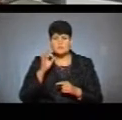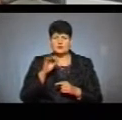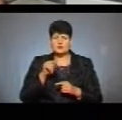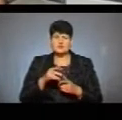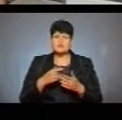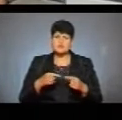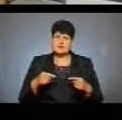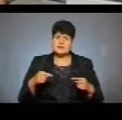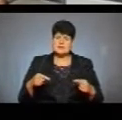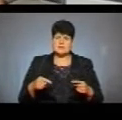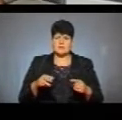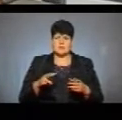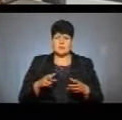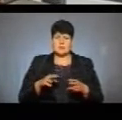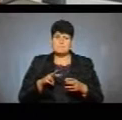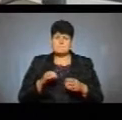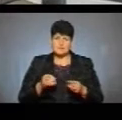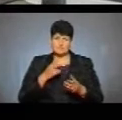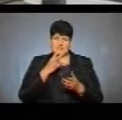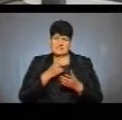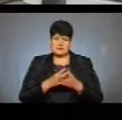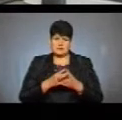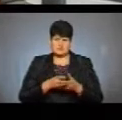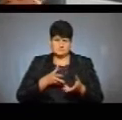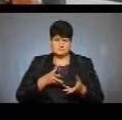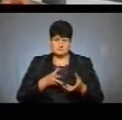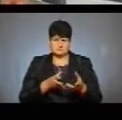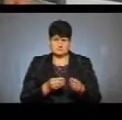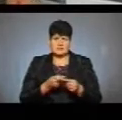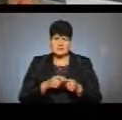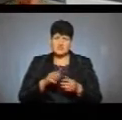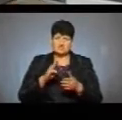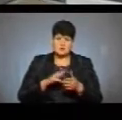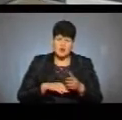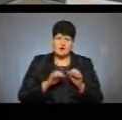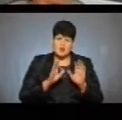різні методи все ж таки демонстрації. Так, це демонстрація, це